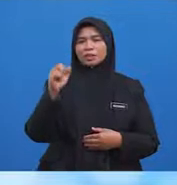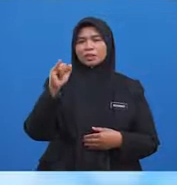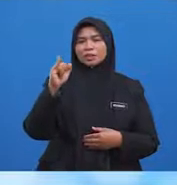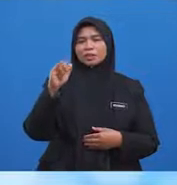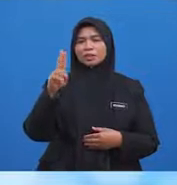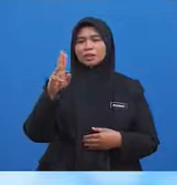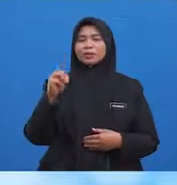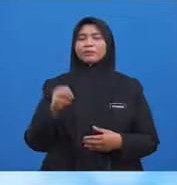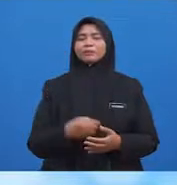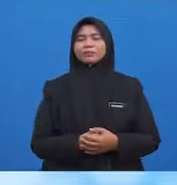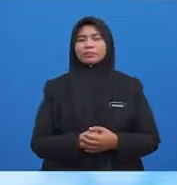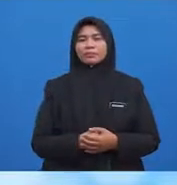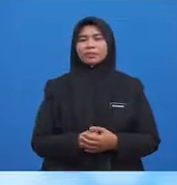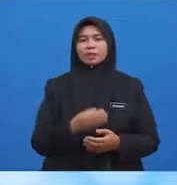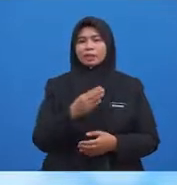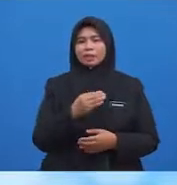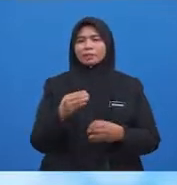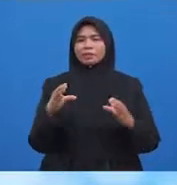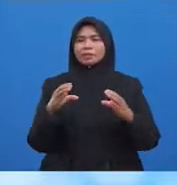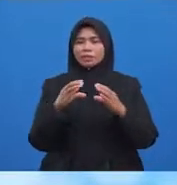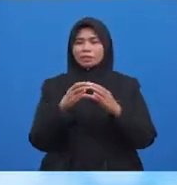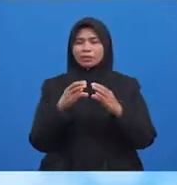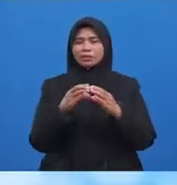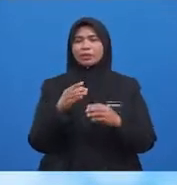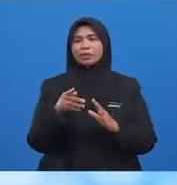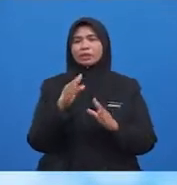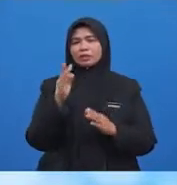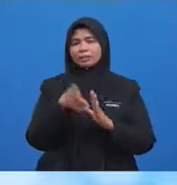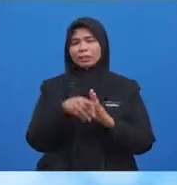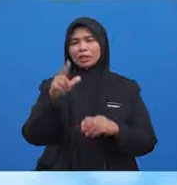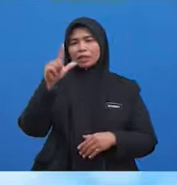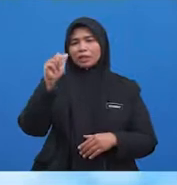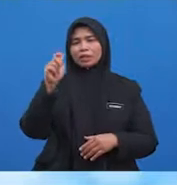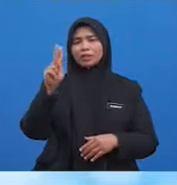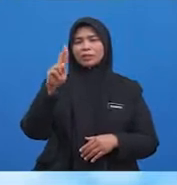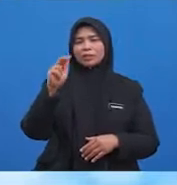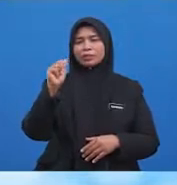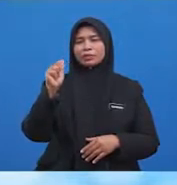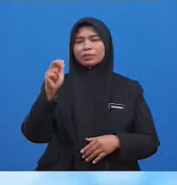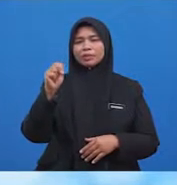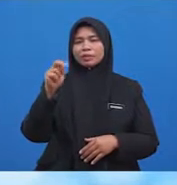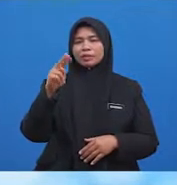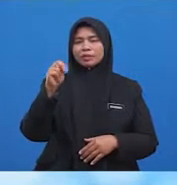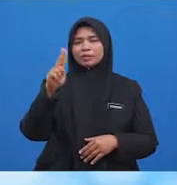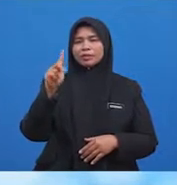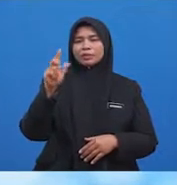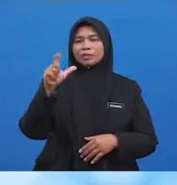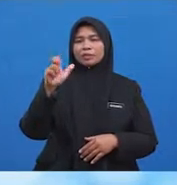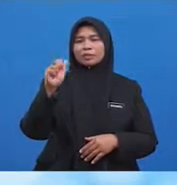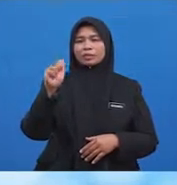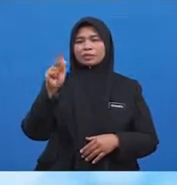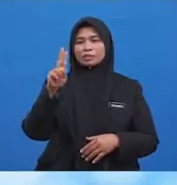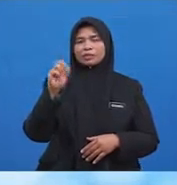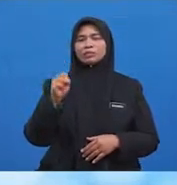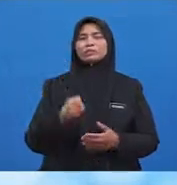yang juga dikenali sebagai pelaku Ran nukleus berlaku di matahari membentuk